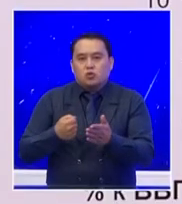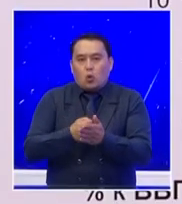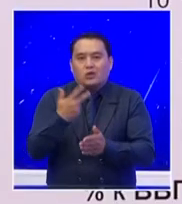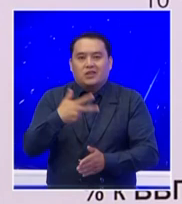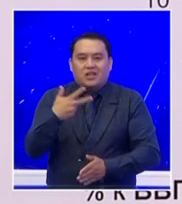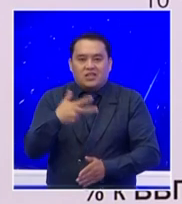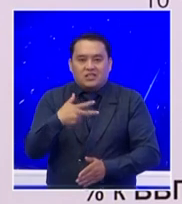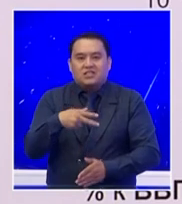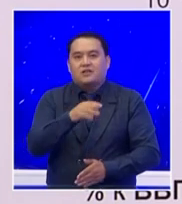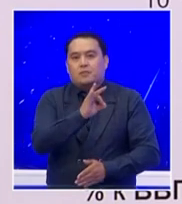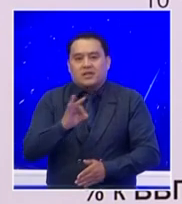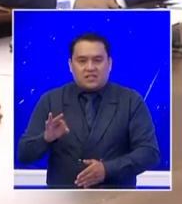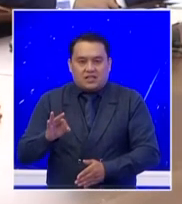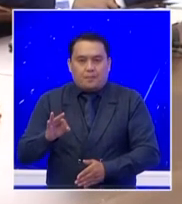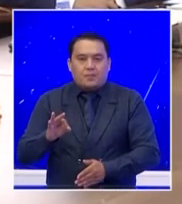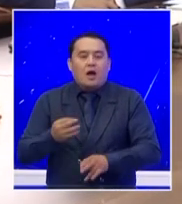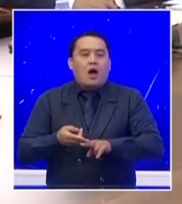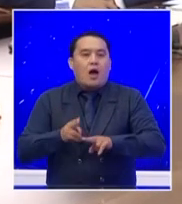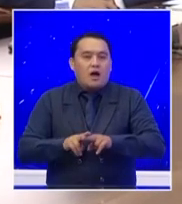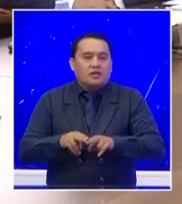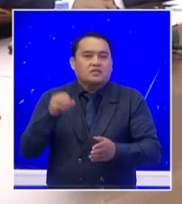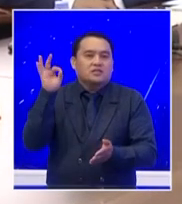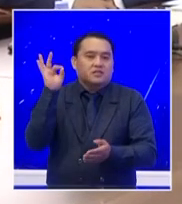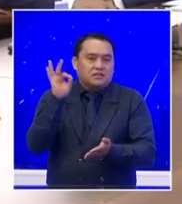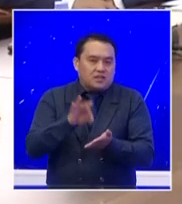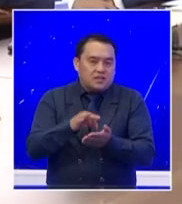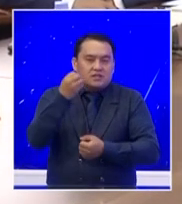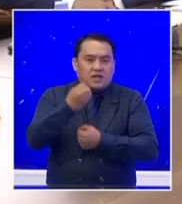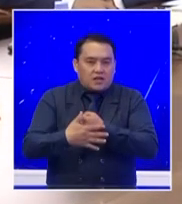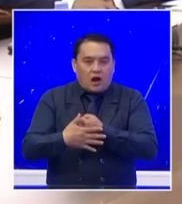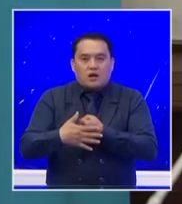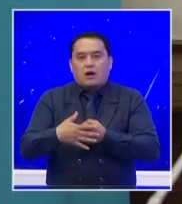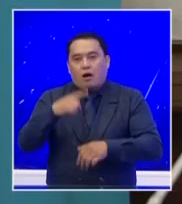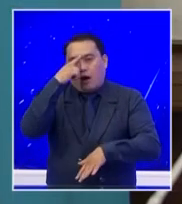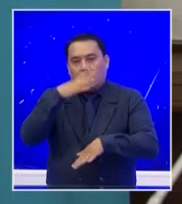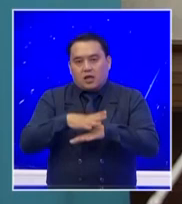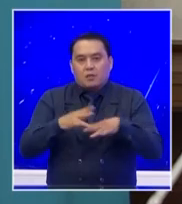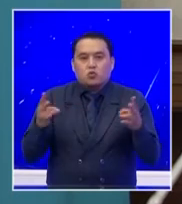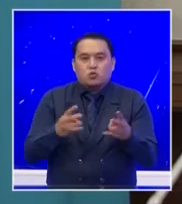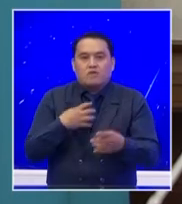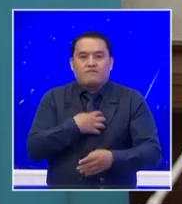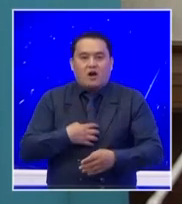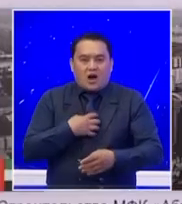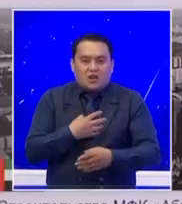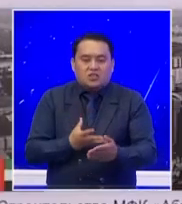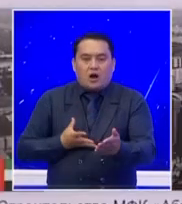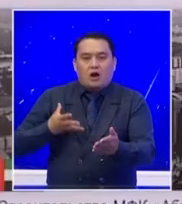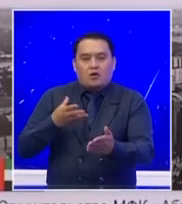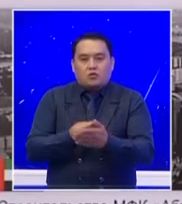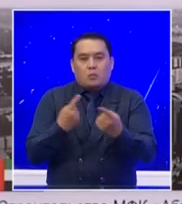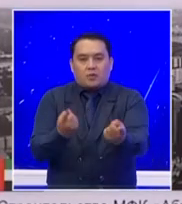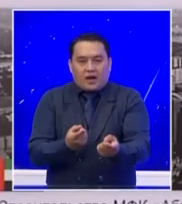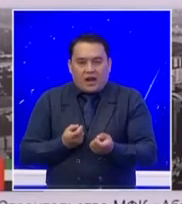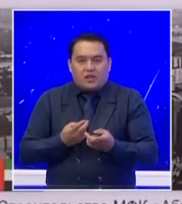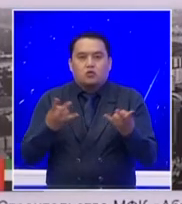до 30% ВВП. А потому центральным государственным органам и акиматам необходимо актуализировать пул